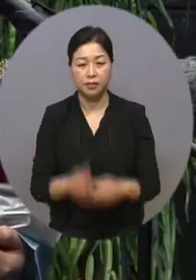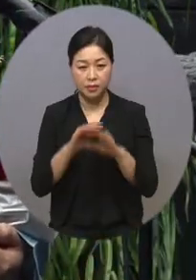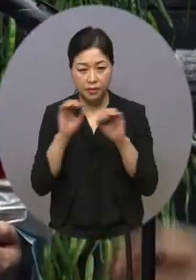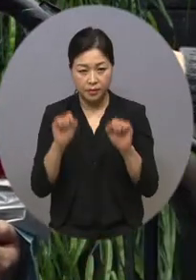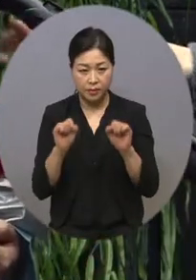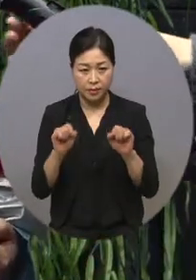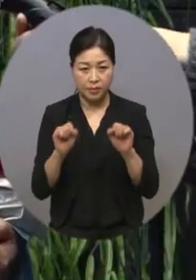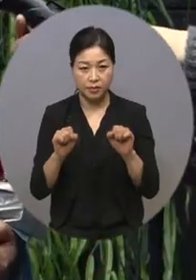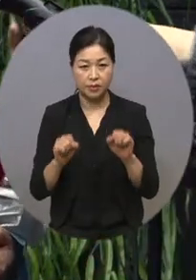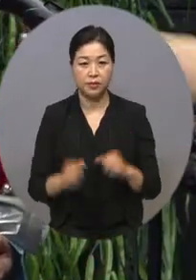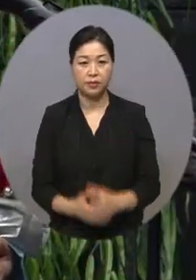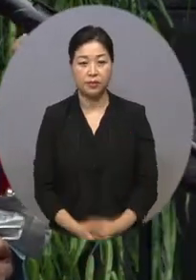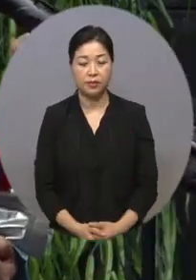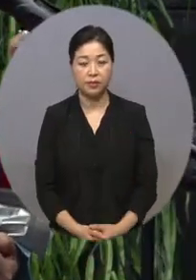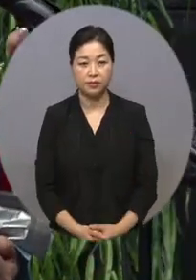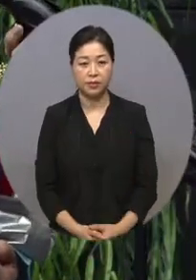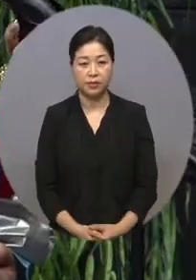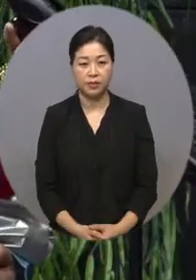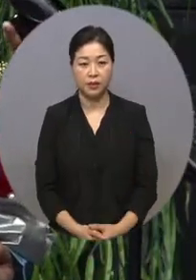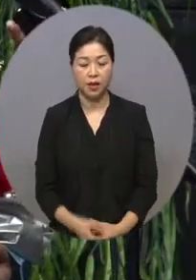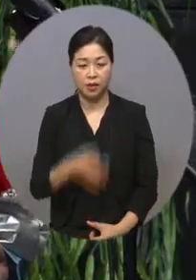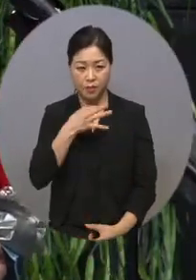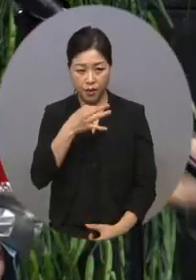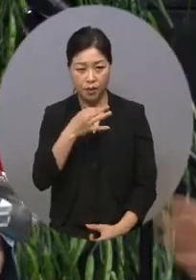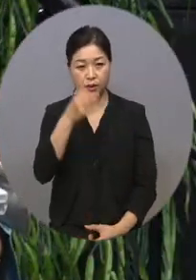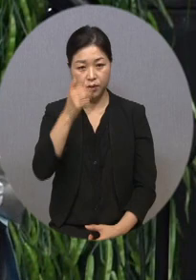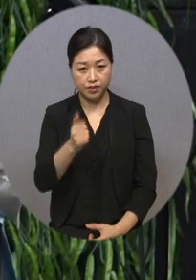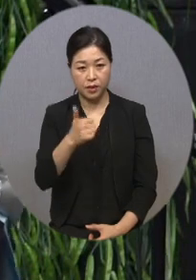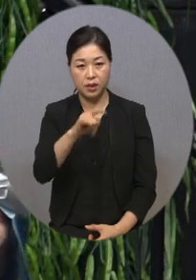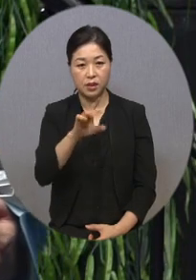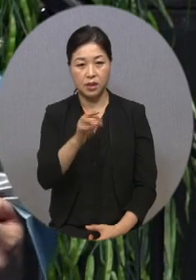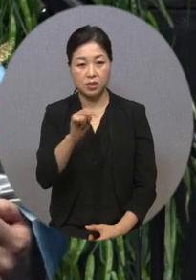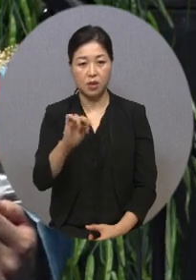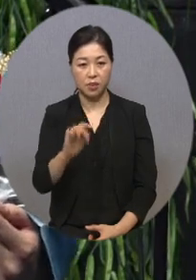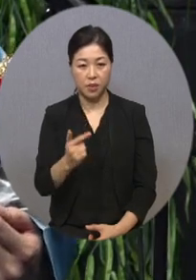안녕하십니까. 서일군 장성빈입니다.